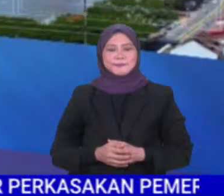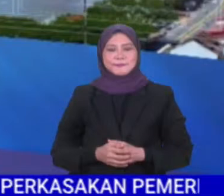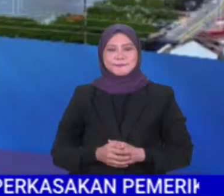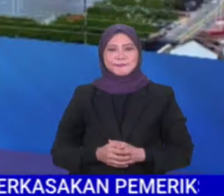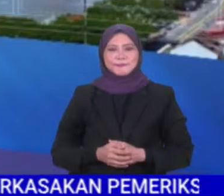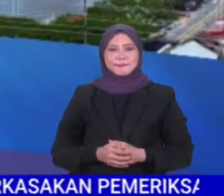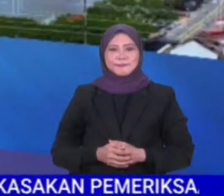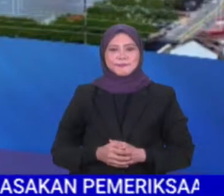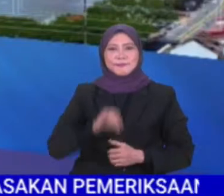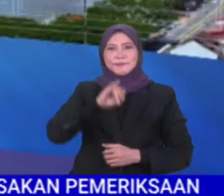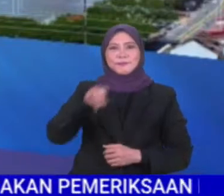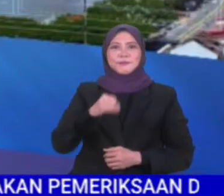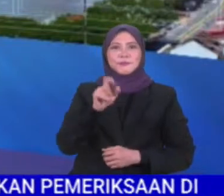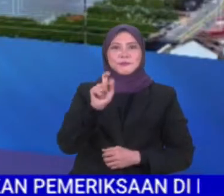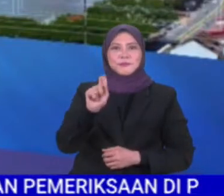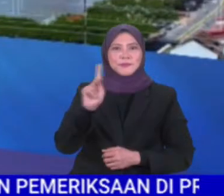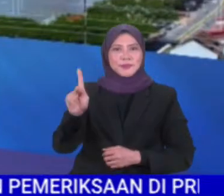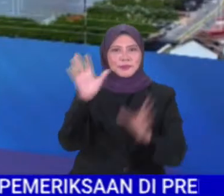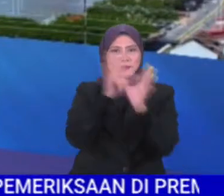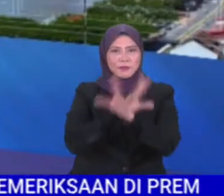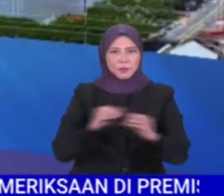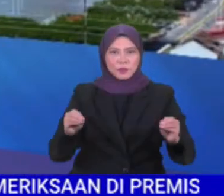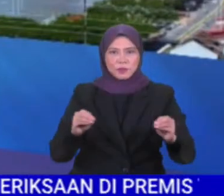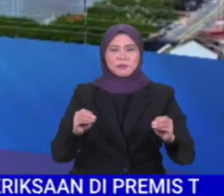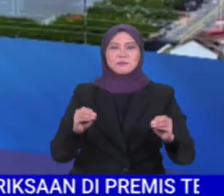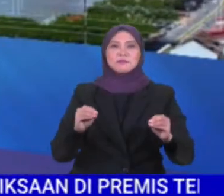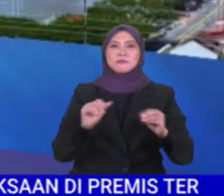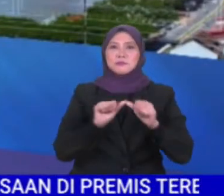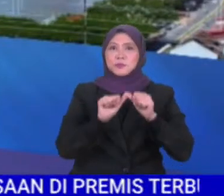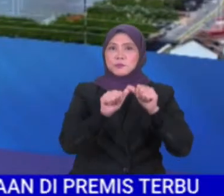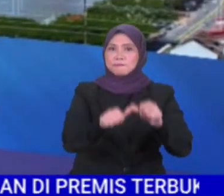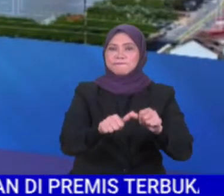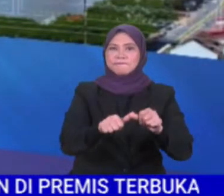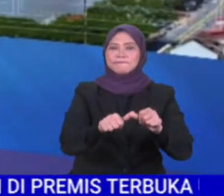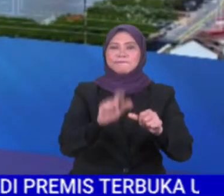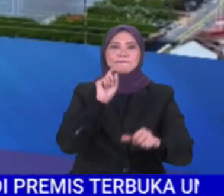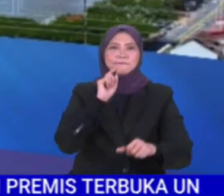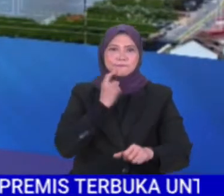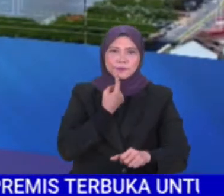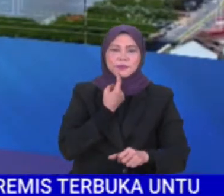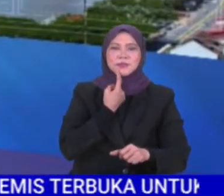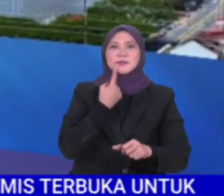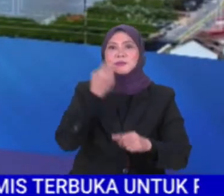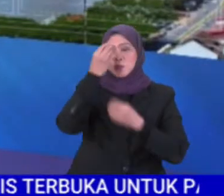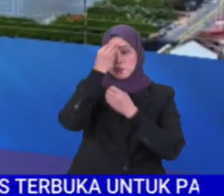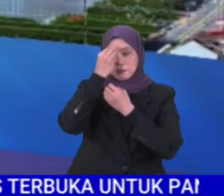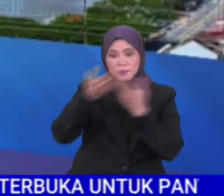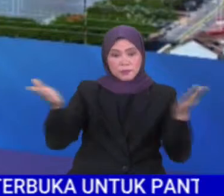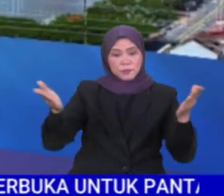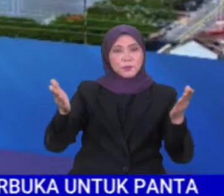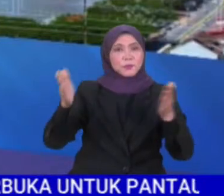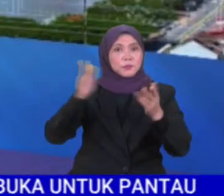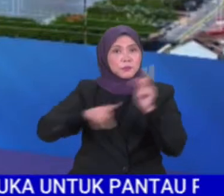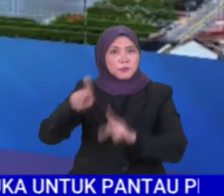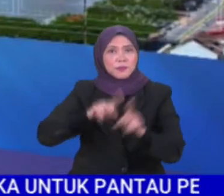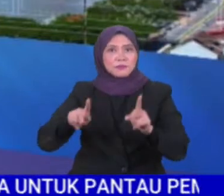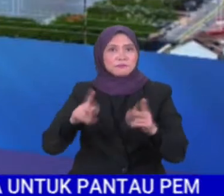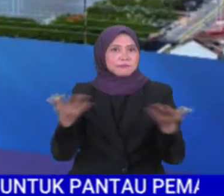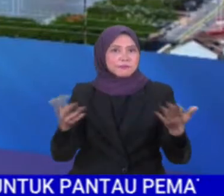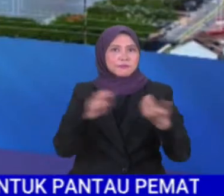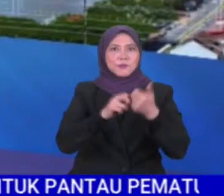jabatan tenaga kerja Serawak terus mengambil langkah Sirius dalam memberi pendadahan kepada orang ramai tentang